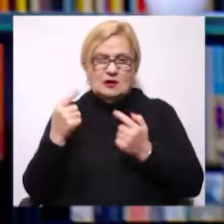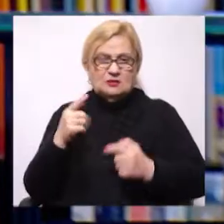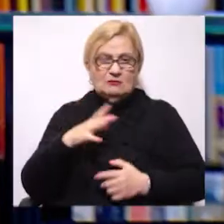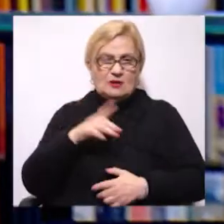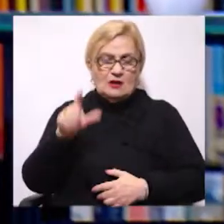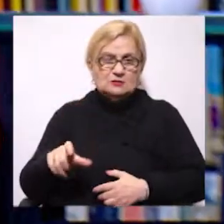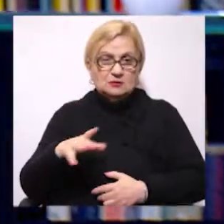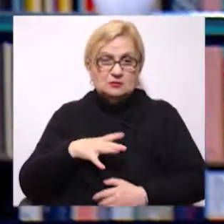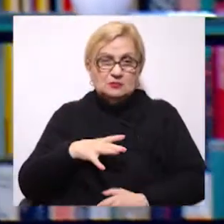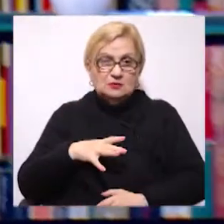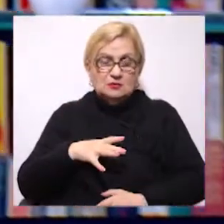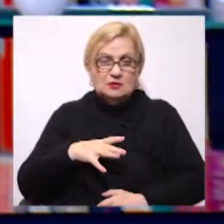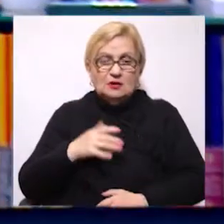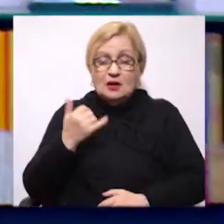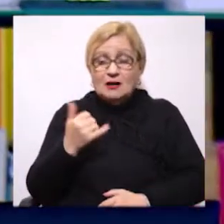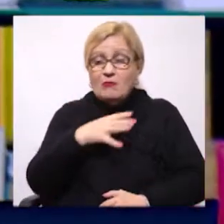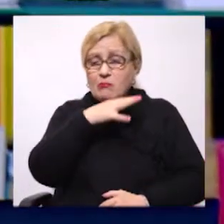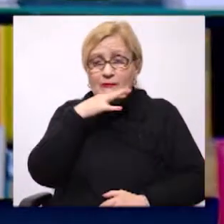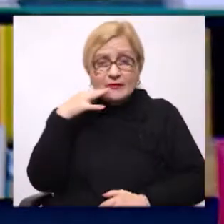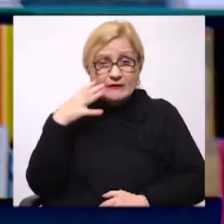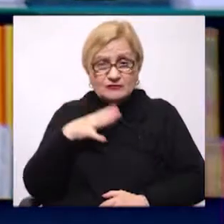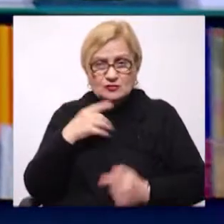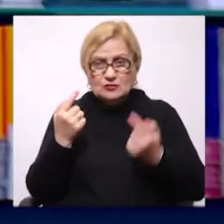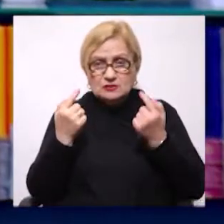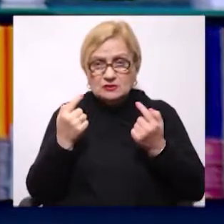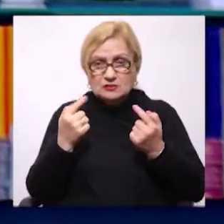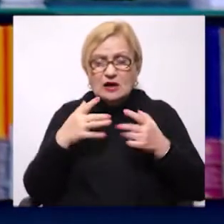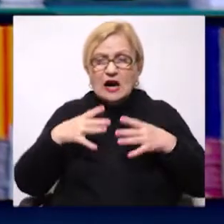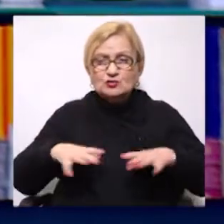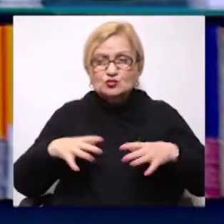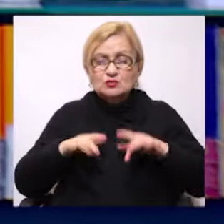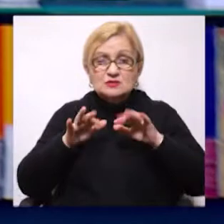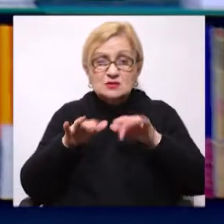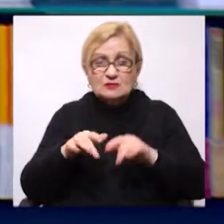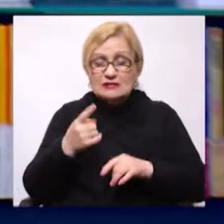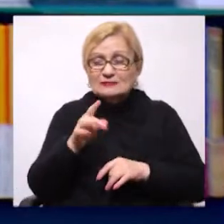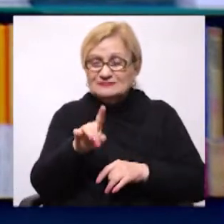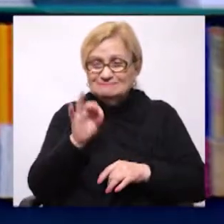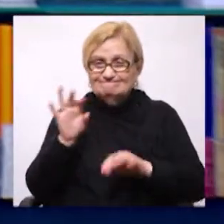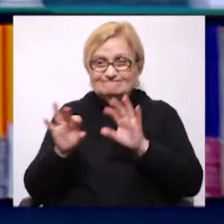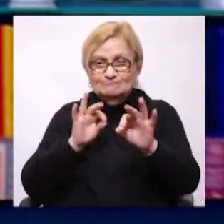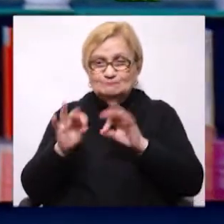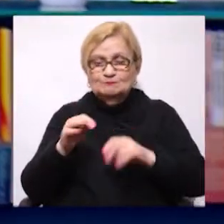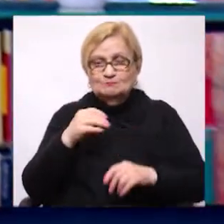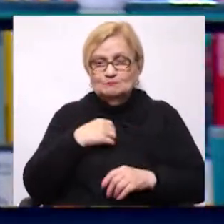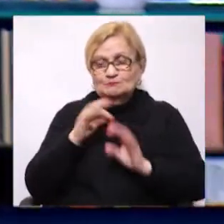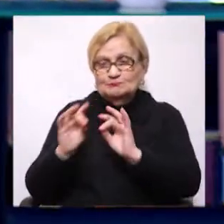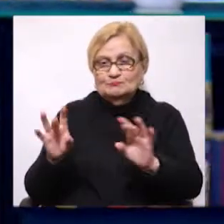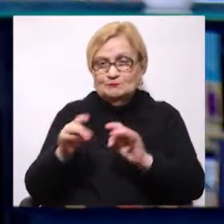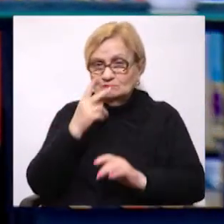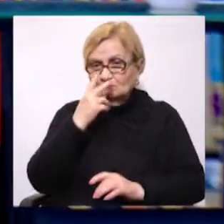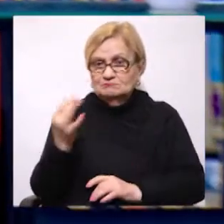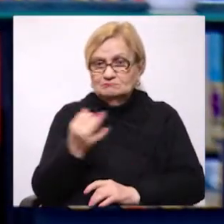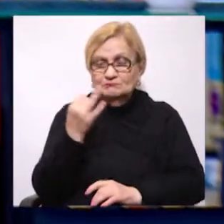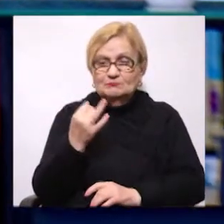და მოდი გამოვყოთ ახლა ამ დიდი და პატარა ქართული საქმეებიდან რამდენიმე და შევიქმნათ წარმოდგენა.